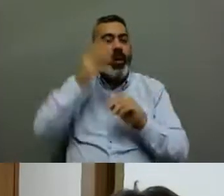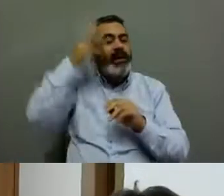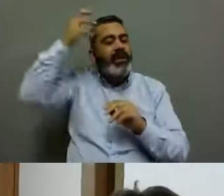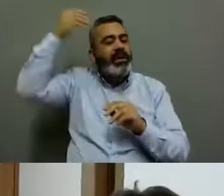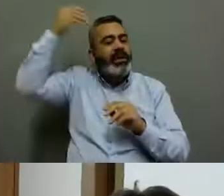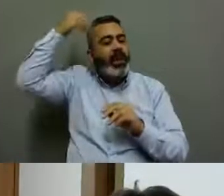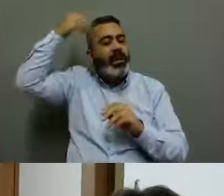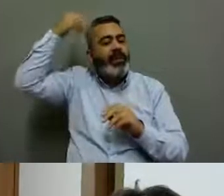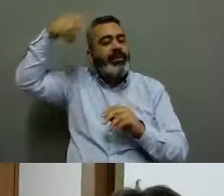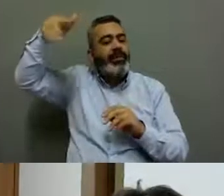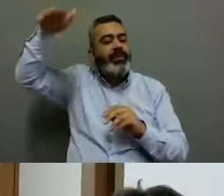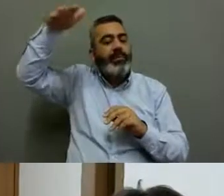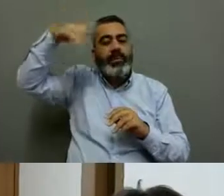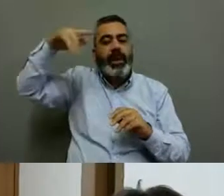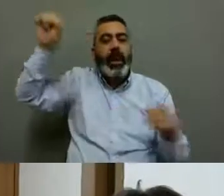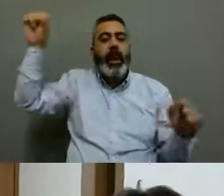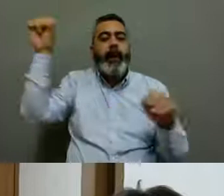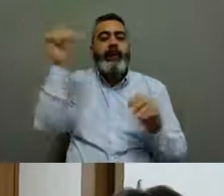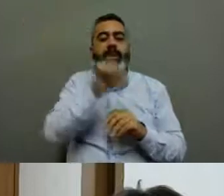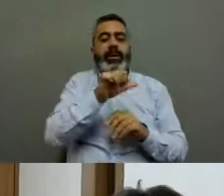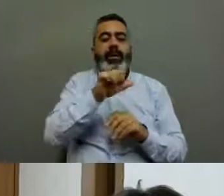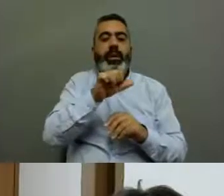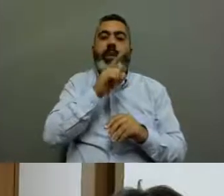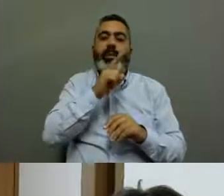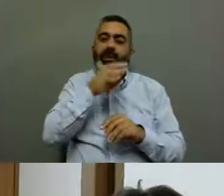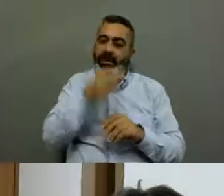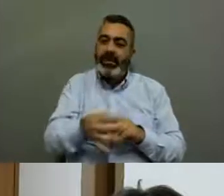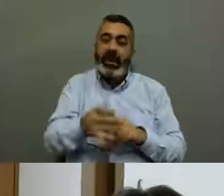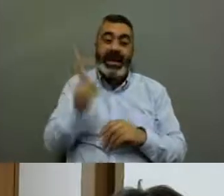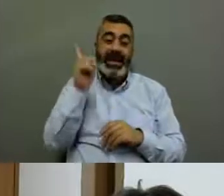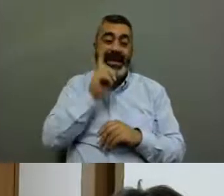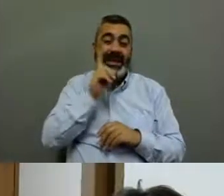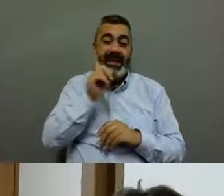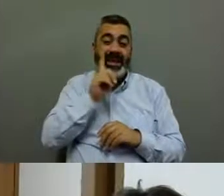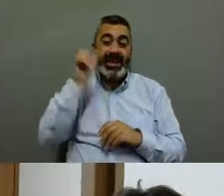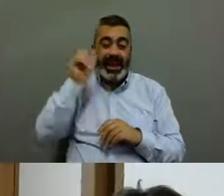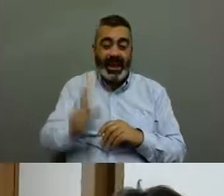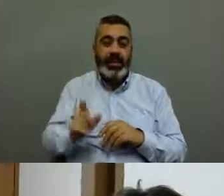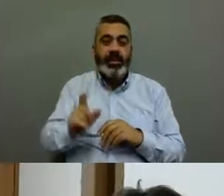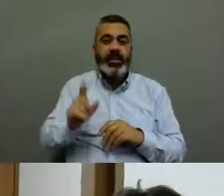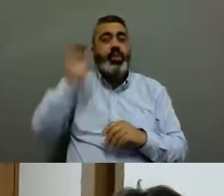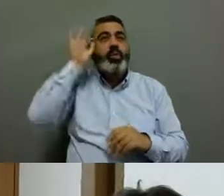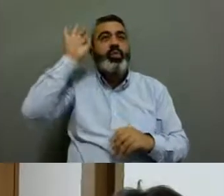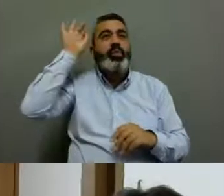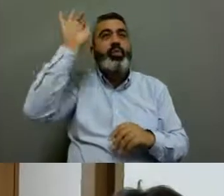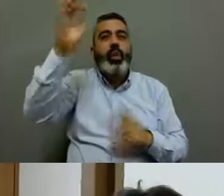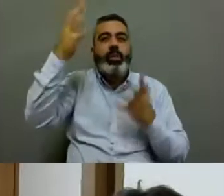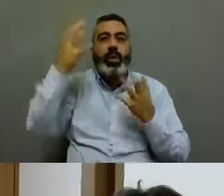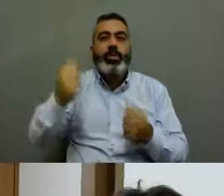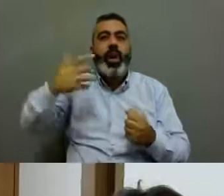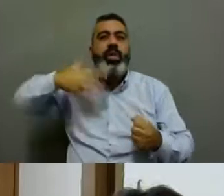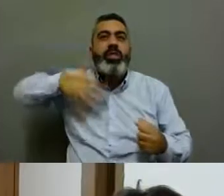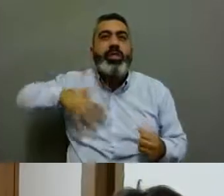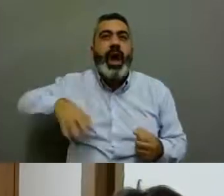ότι, επιστρέφω πάλι στα αρχικά μου λόγια, το ότι οι γυναίκες έχουν φιλοδοξίες, θέλουν να γίνουν, υπάρχει